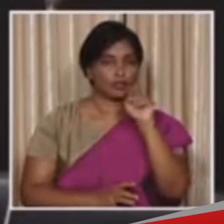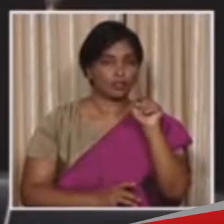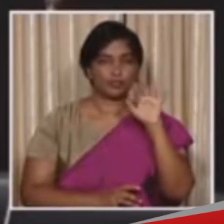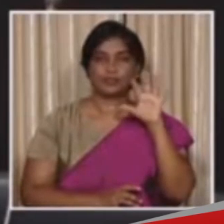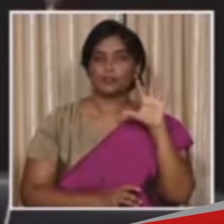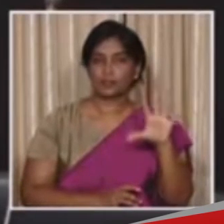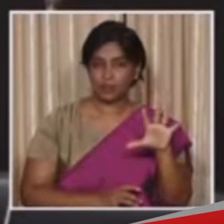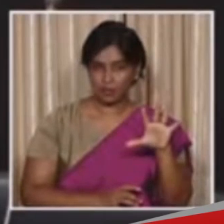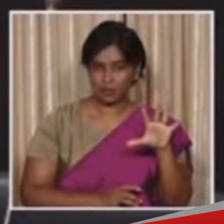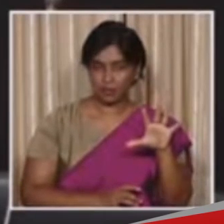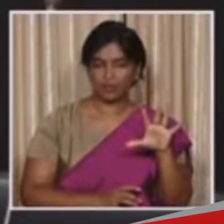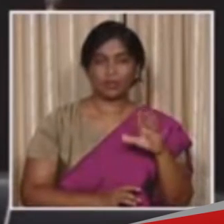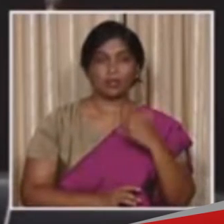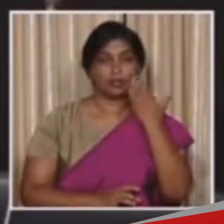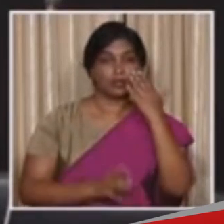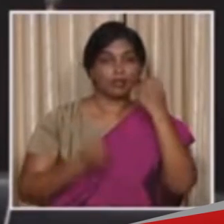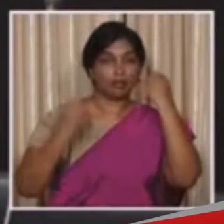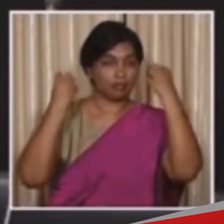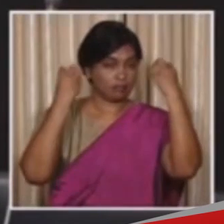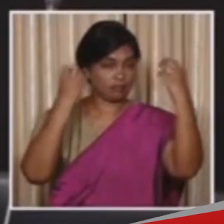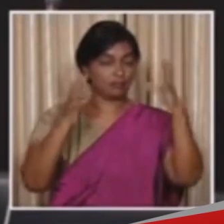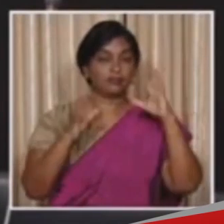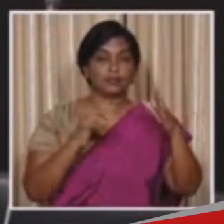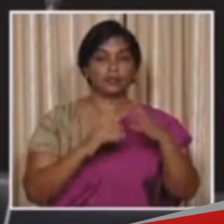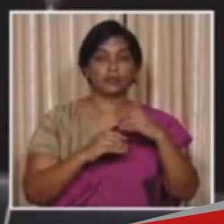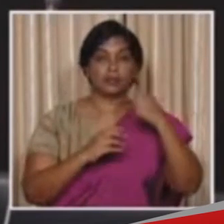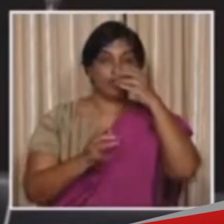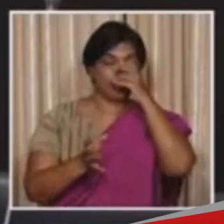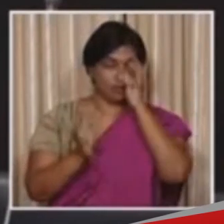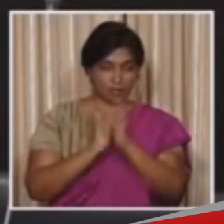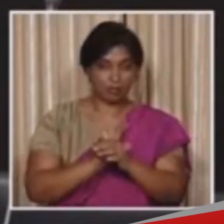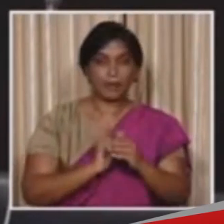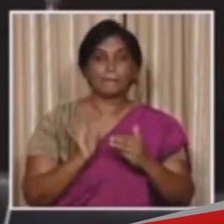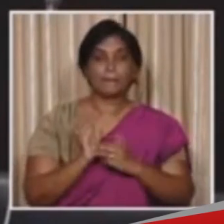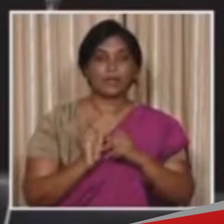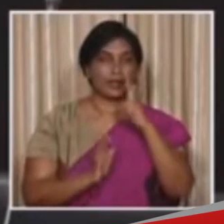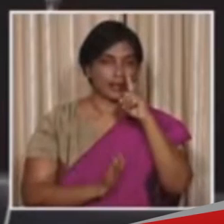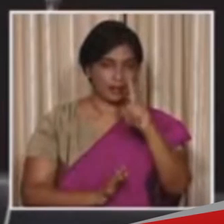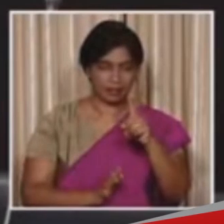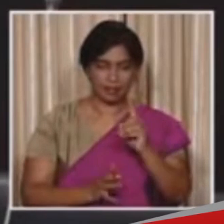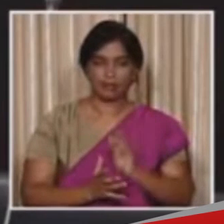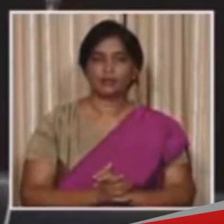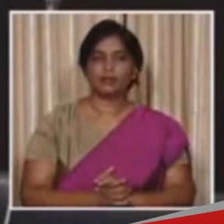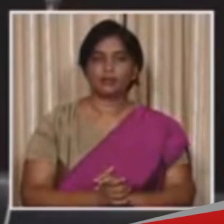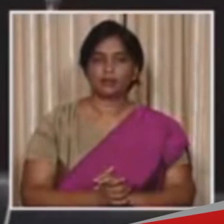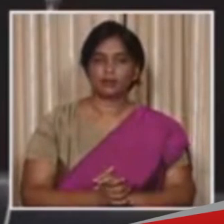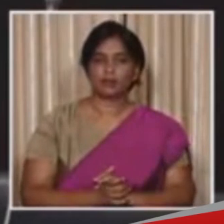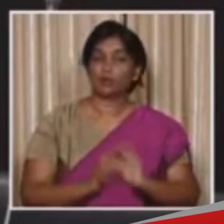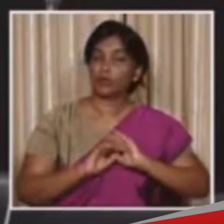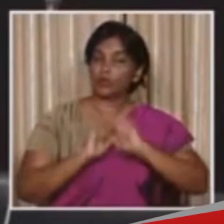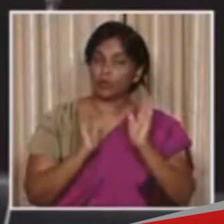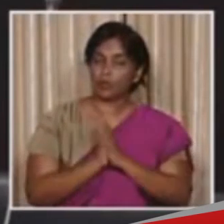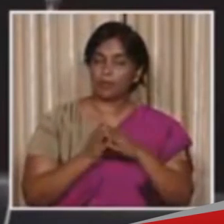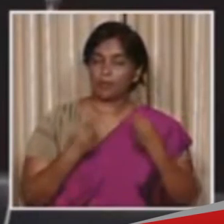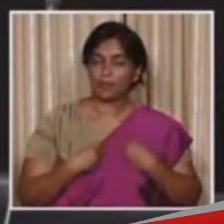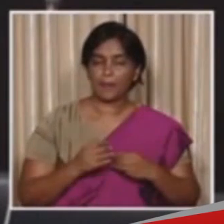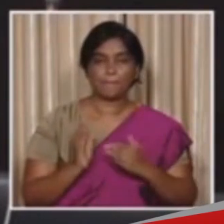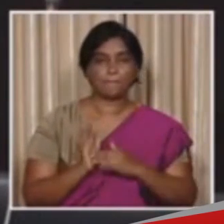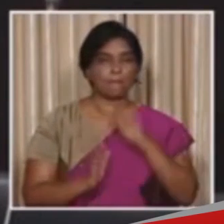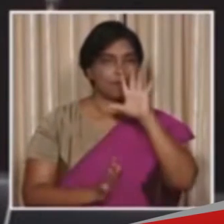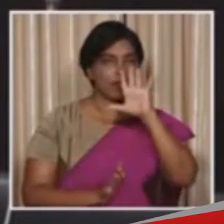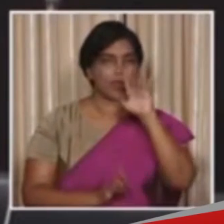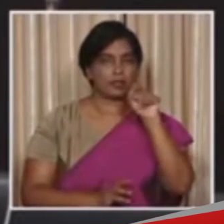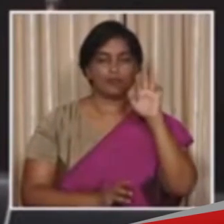pahai. Darasani halok rata mawon viduli pahan norakan kiri memilihnya ekai. Mulu